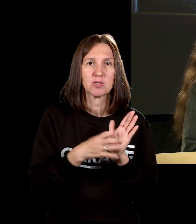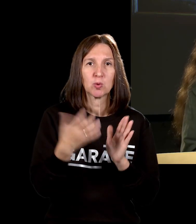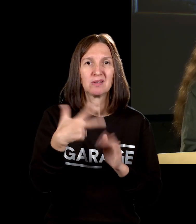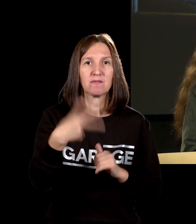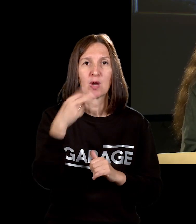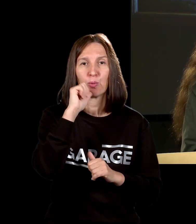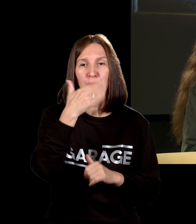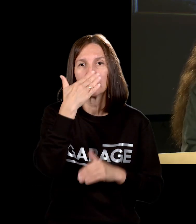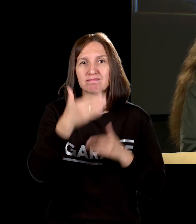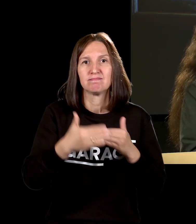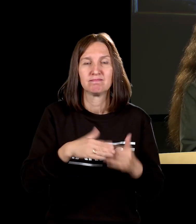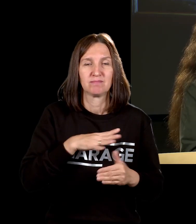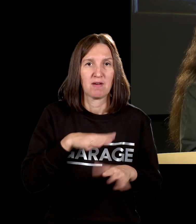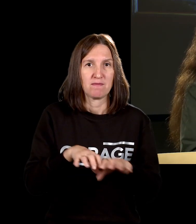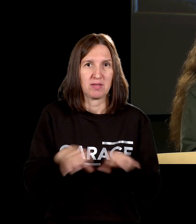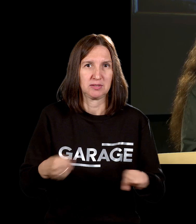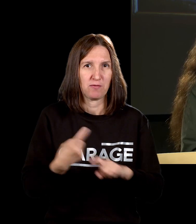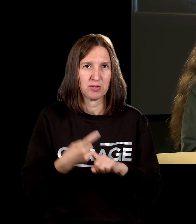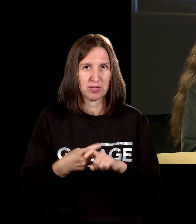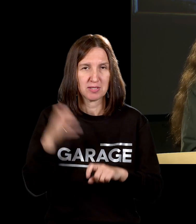национал-социалистов к власти в Германии.